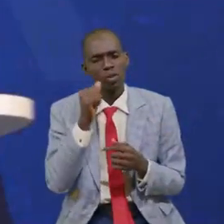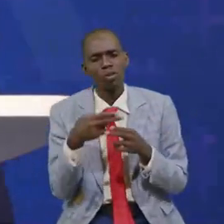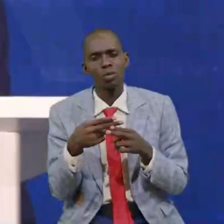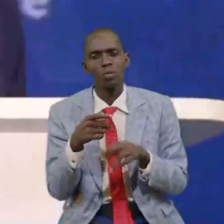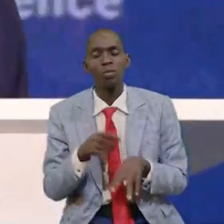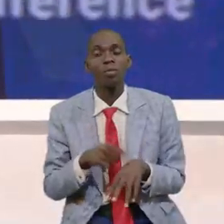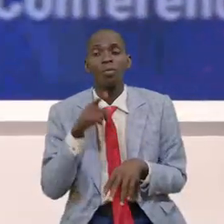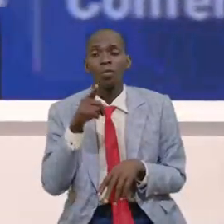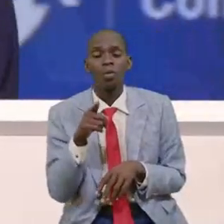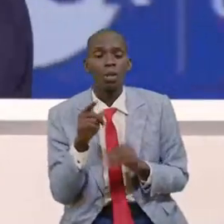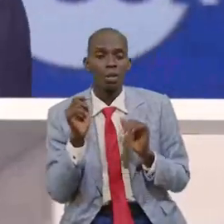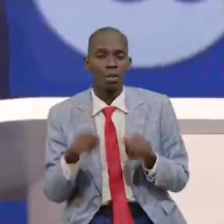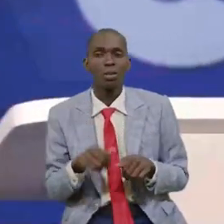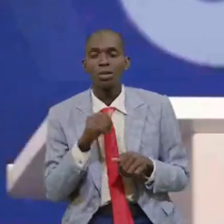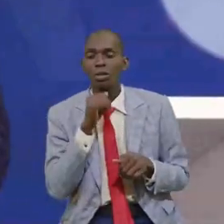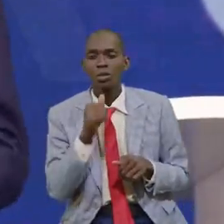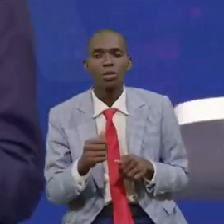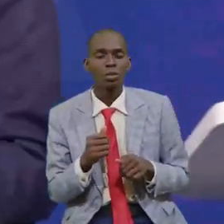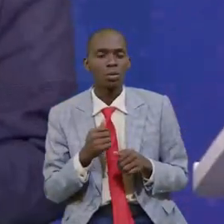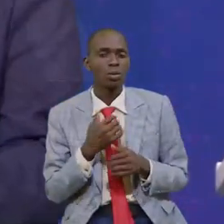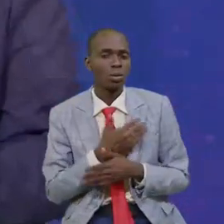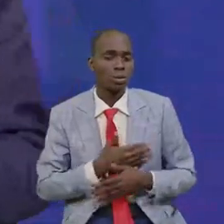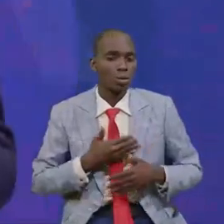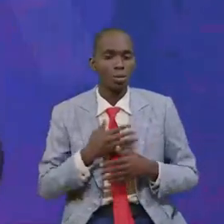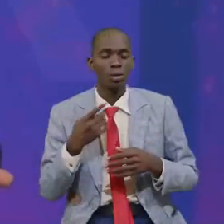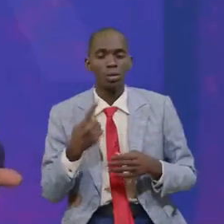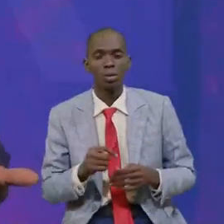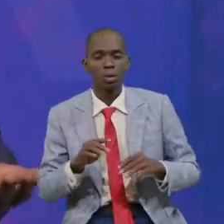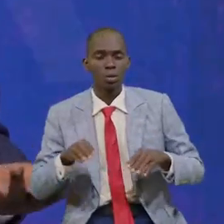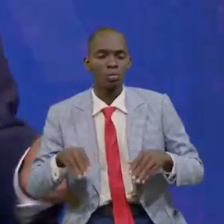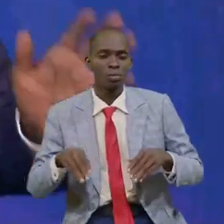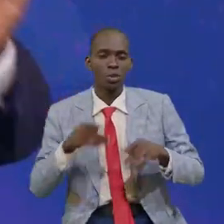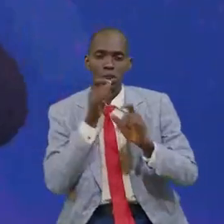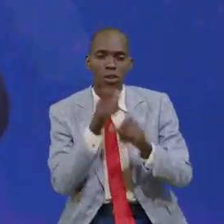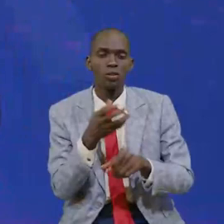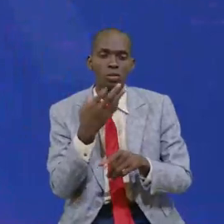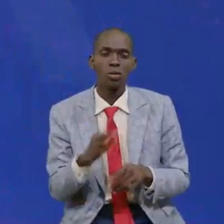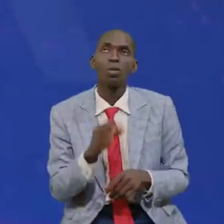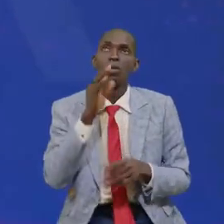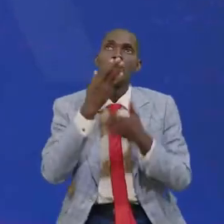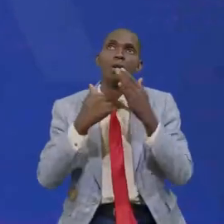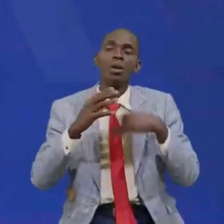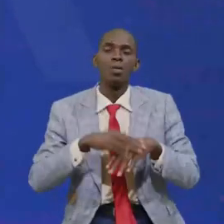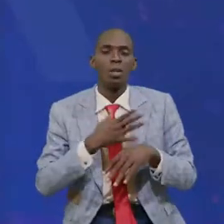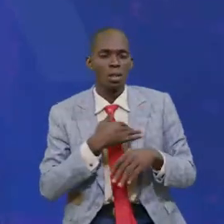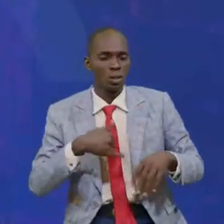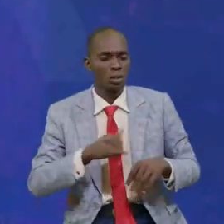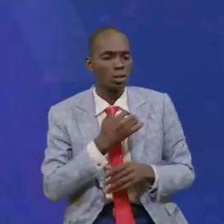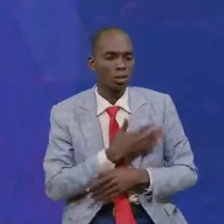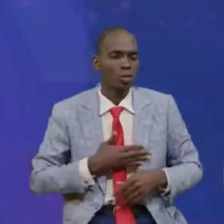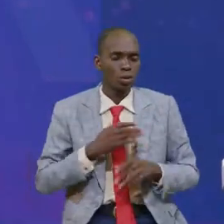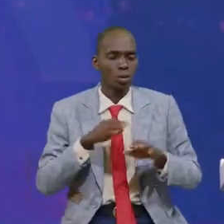Tu ne peux pas jouir des provisions du calvaire et jouir des plaisirs du péché au même